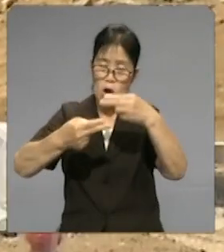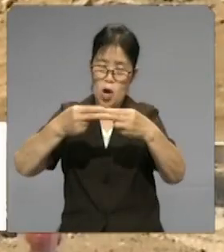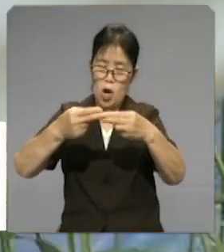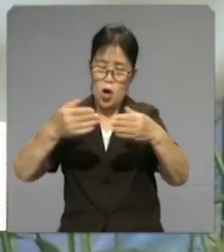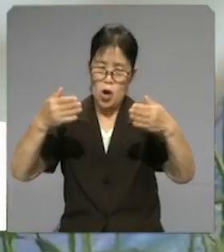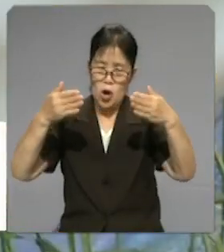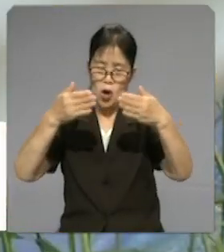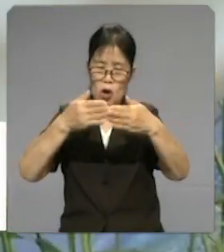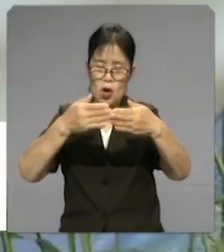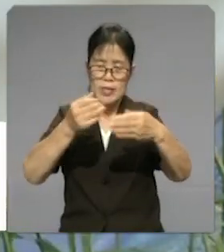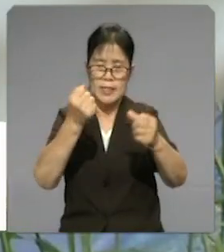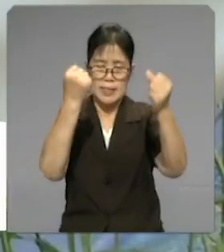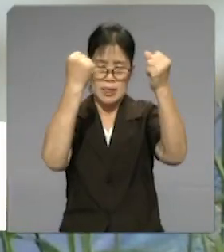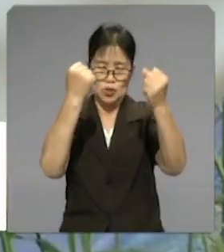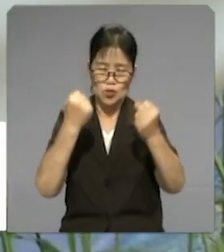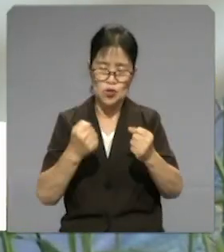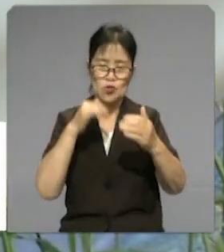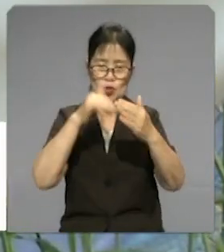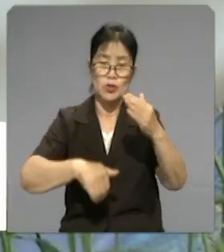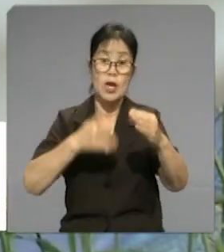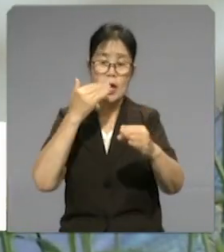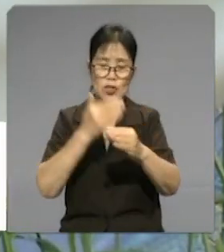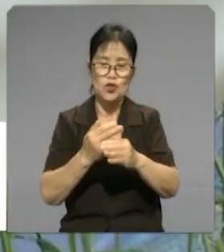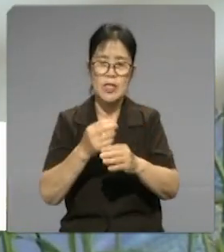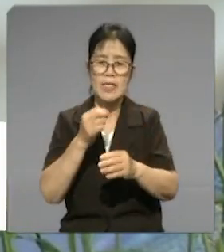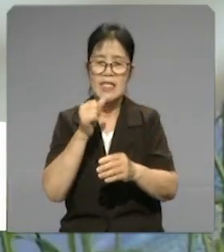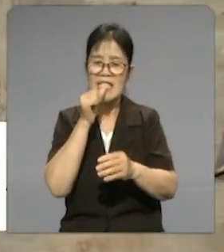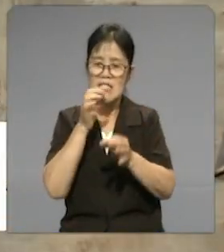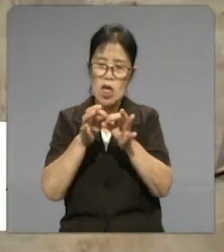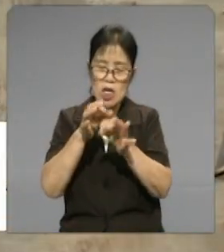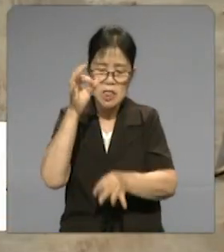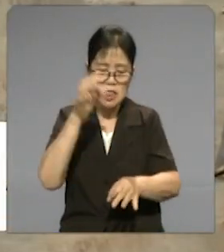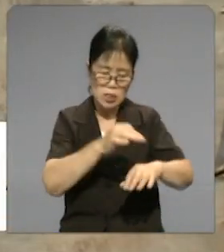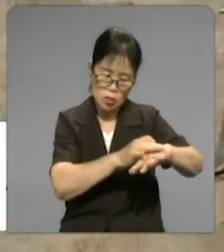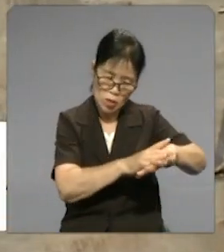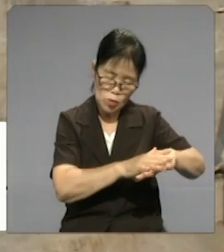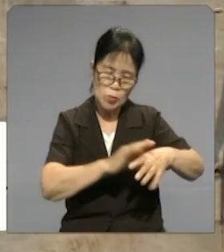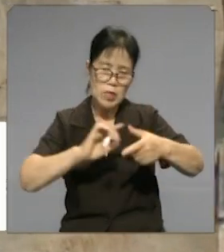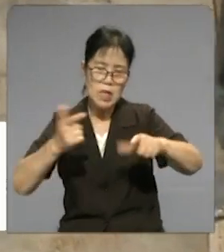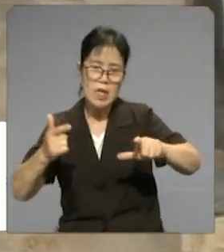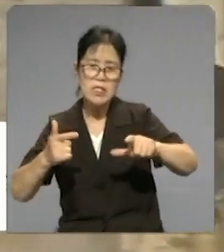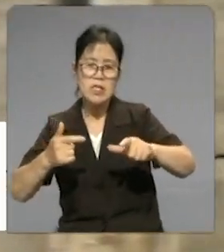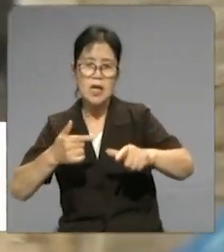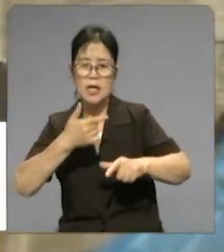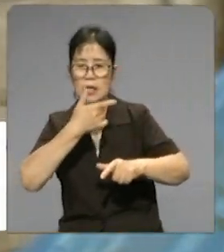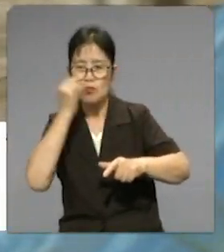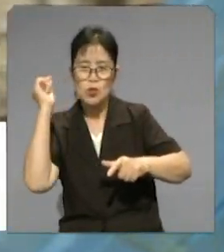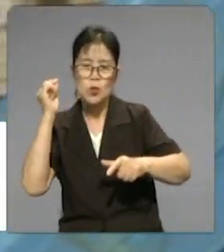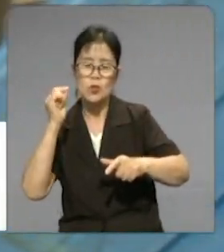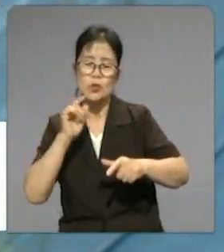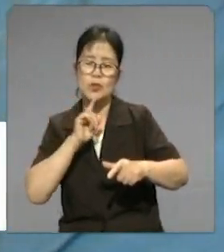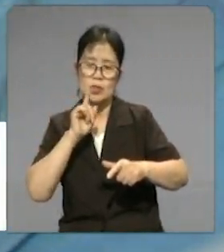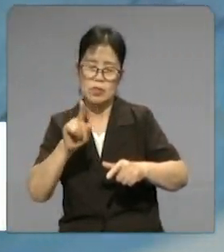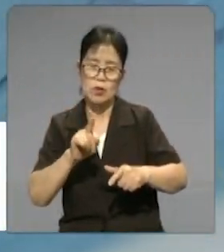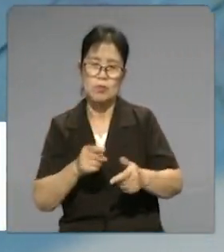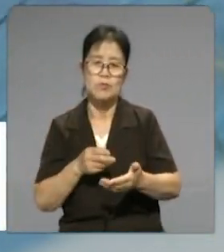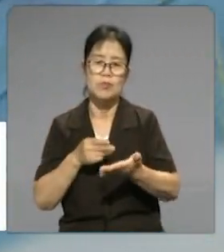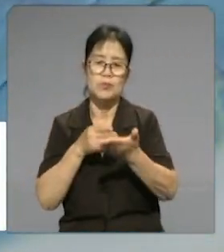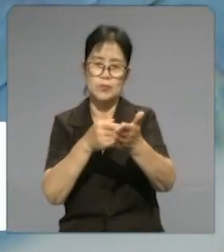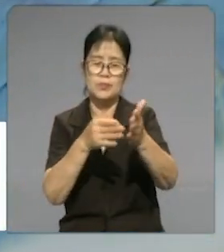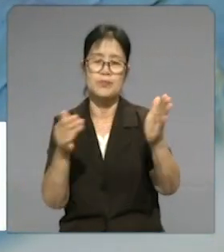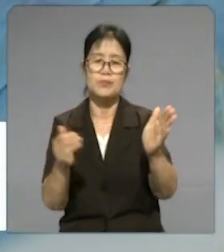맞닿는 벽면 기둥 공사를 하면서 철근이 설계도면과 다르게 적게 시공됐다는 의혹이